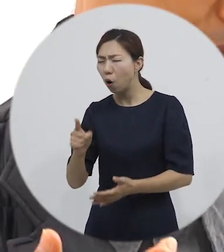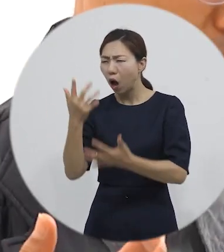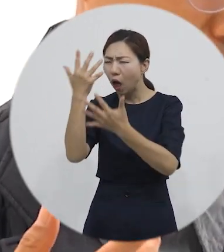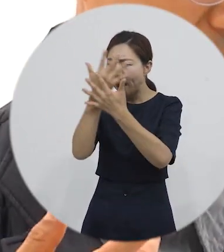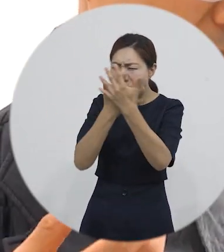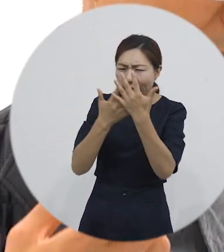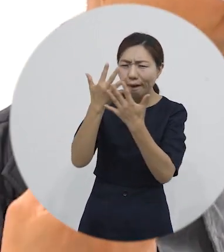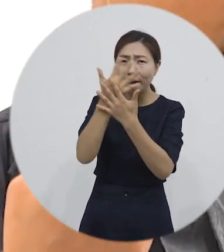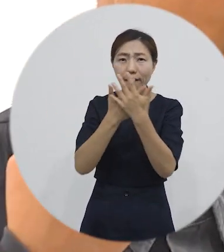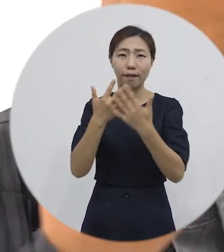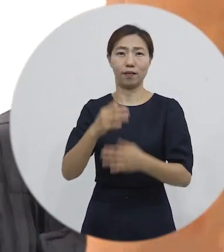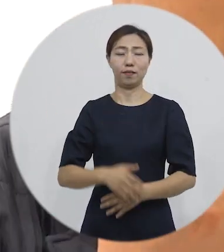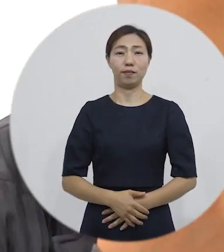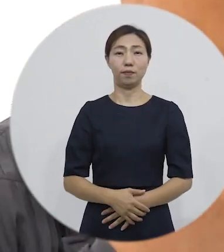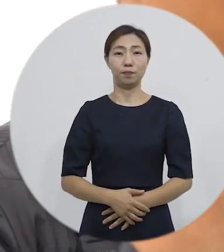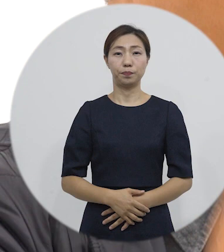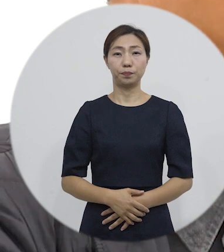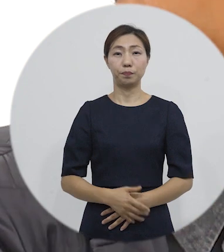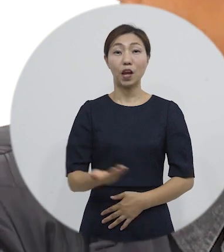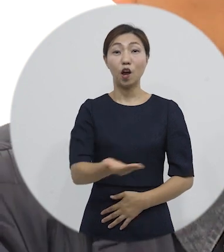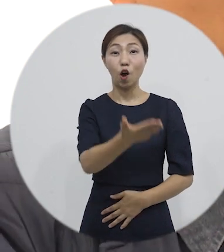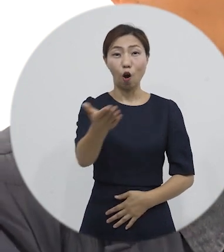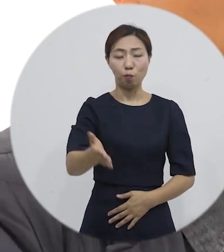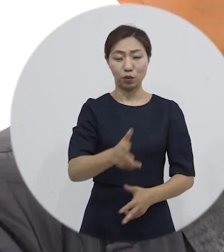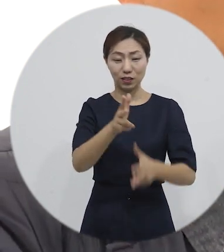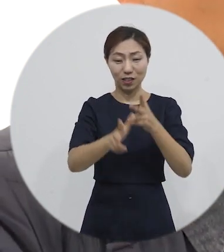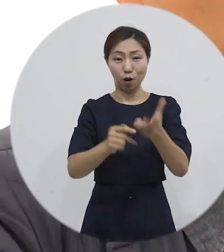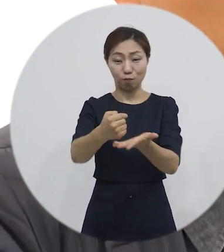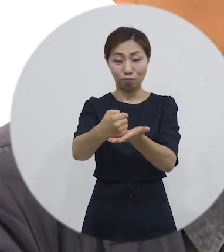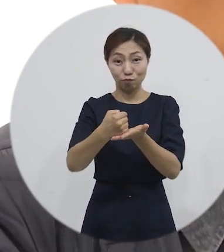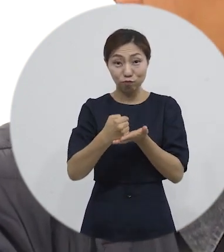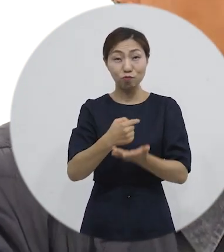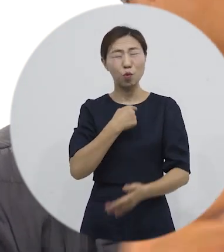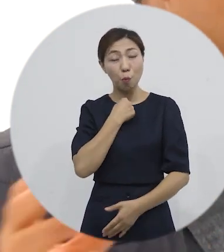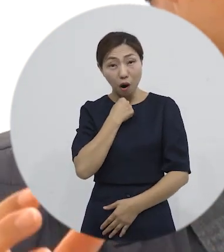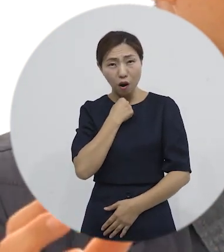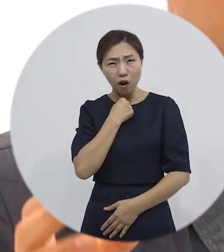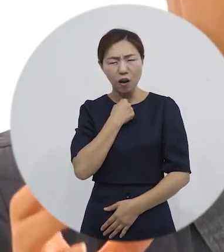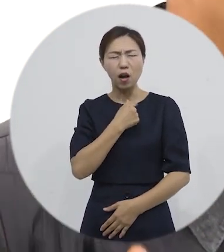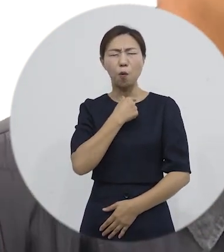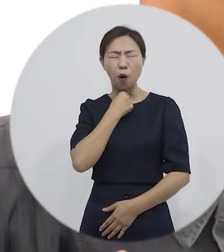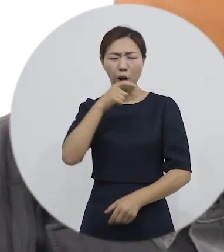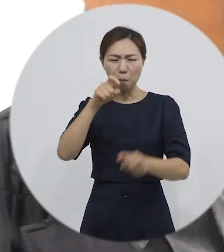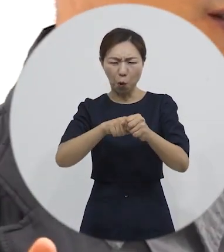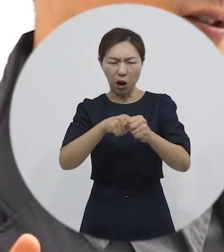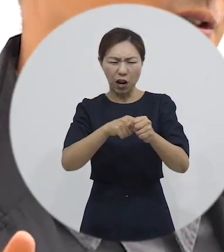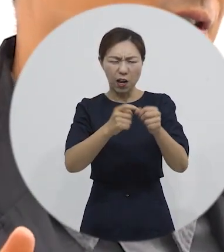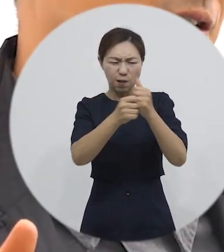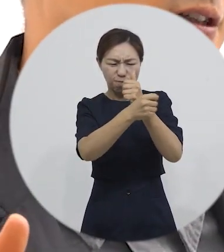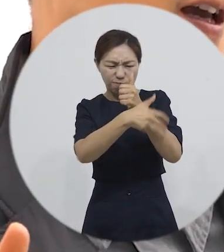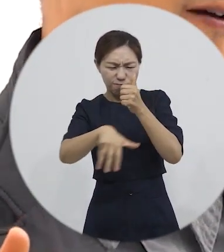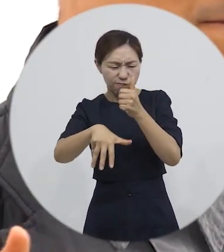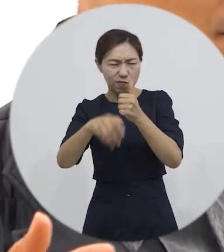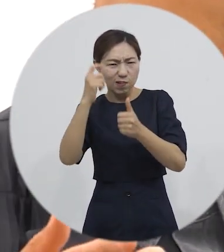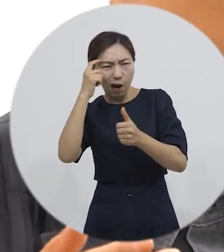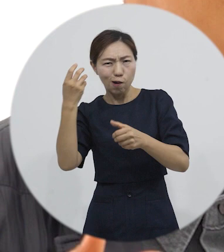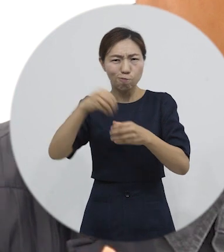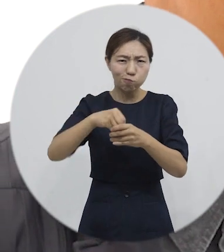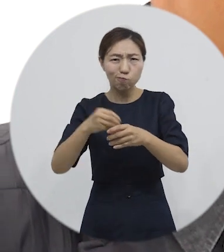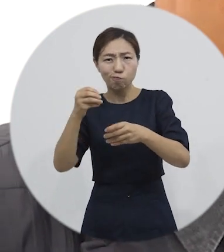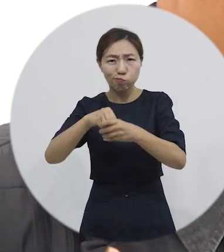그래서 참여예산 사업을 제안하실 때에는 너무 많은 목적을 넣지 마십시오.